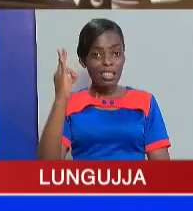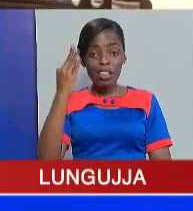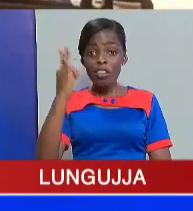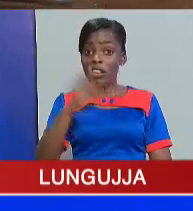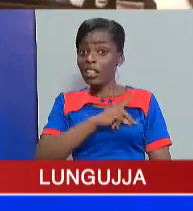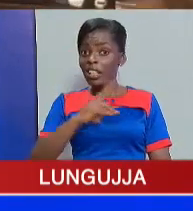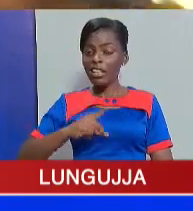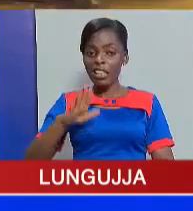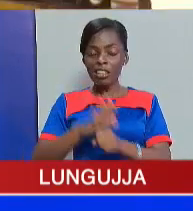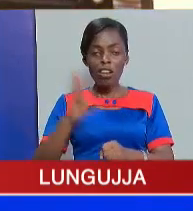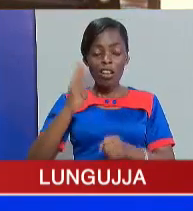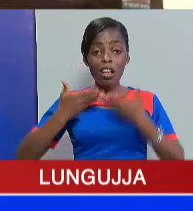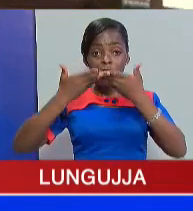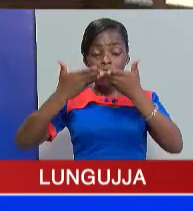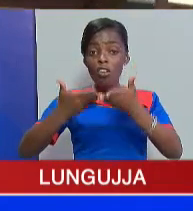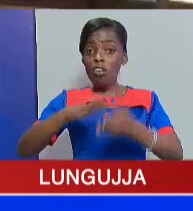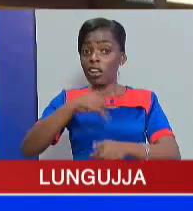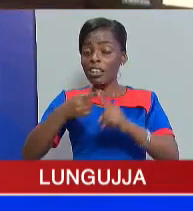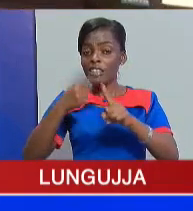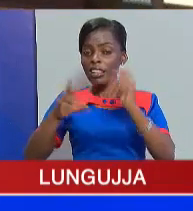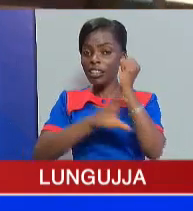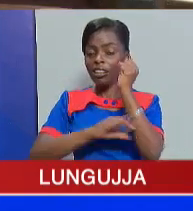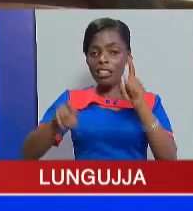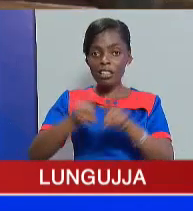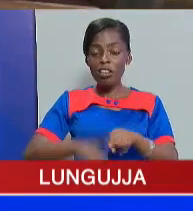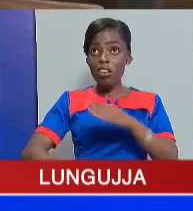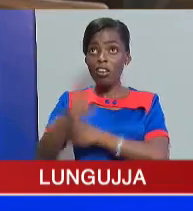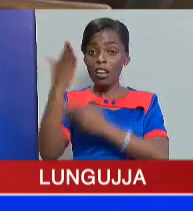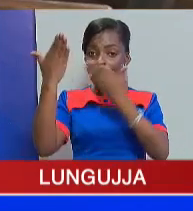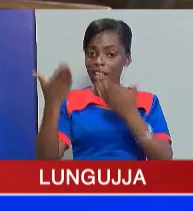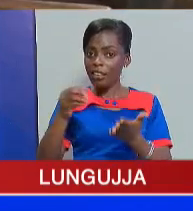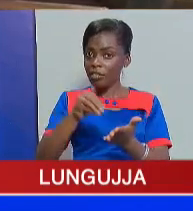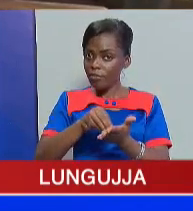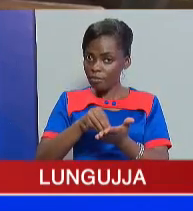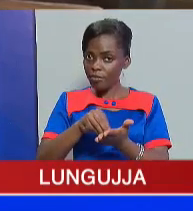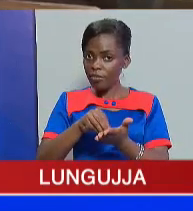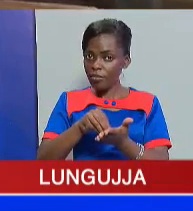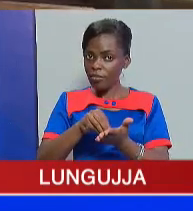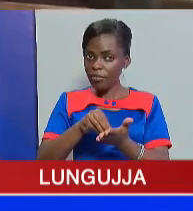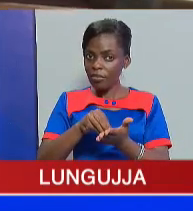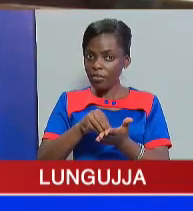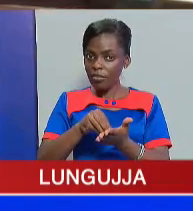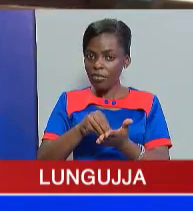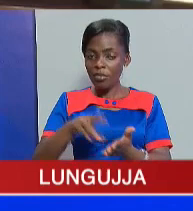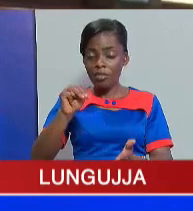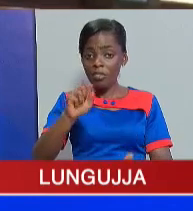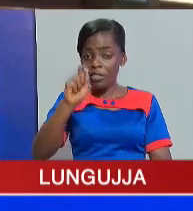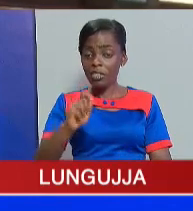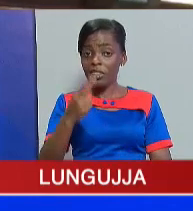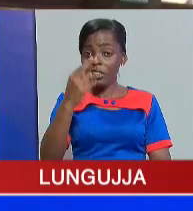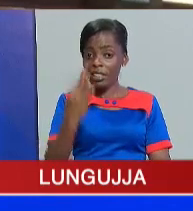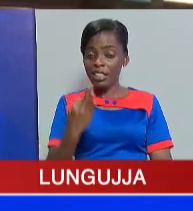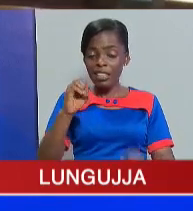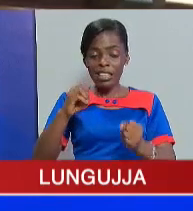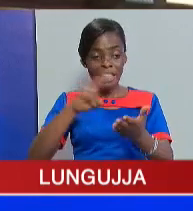ey'obwakabaka erimala kubunyisa amawanga gonna olwo Mukama waffe n'alyoka akomawo. Soma Matayo 23 eyo